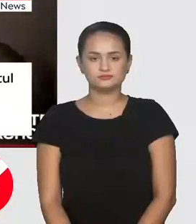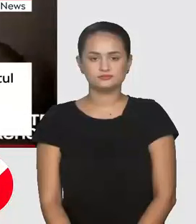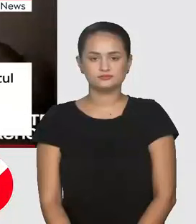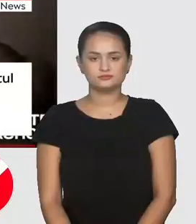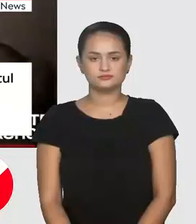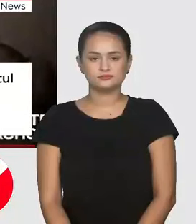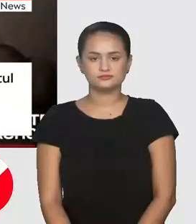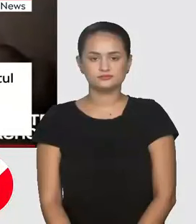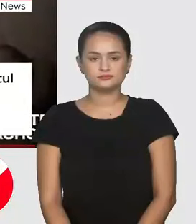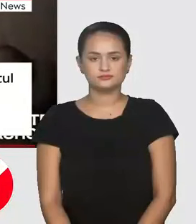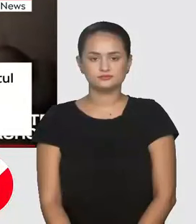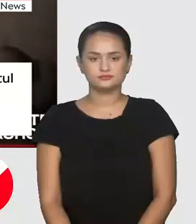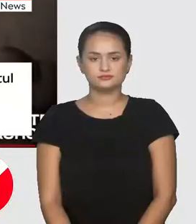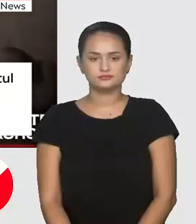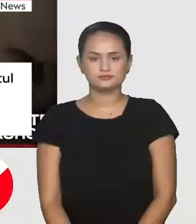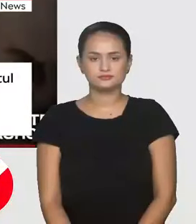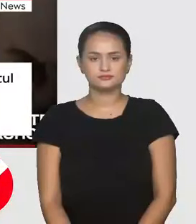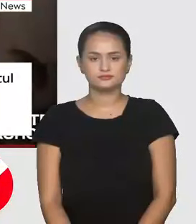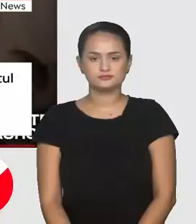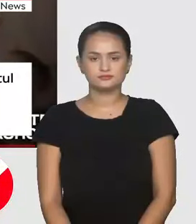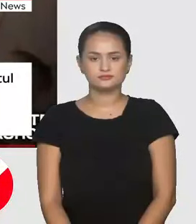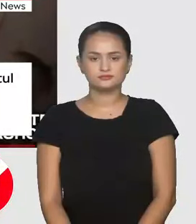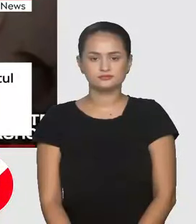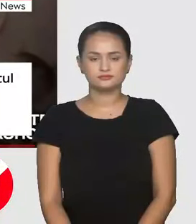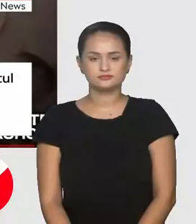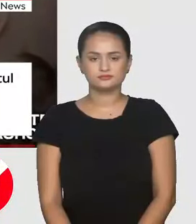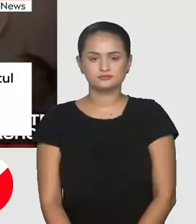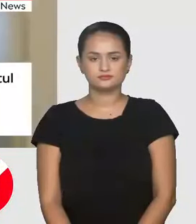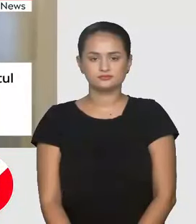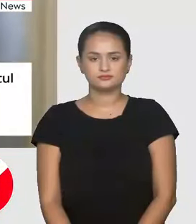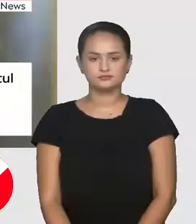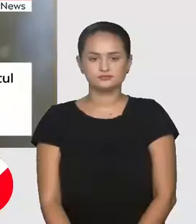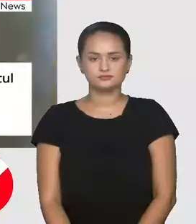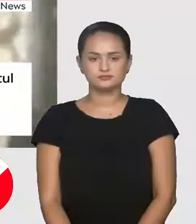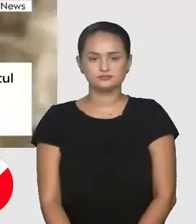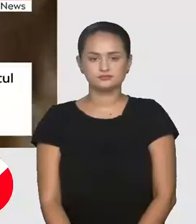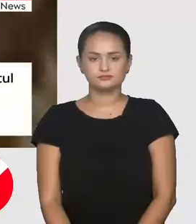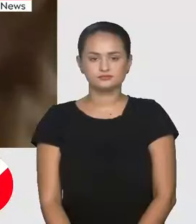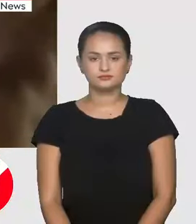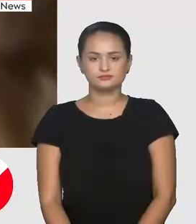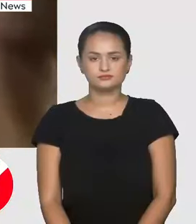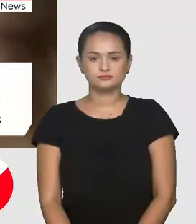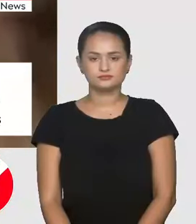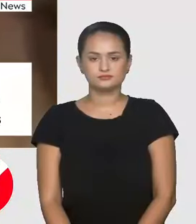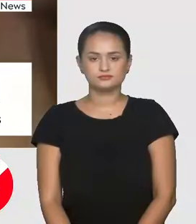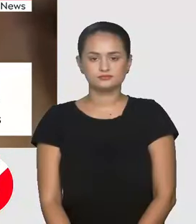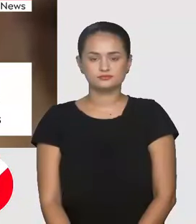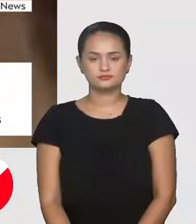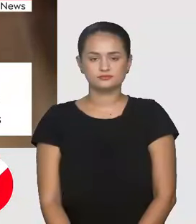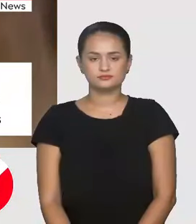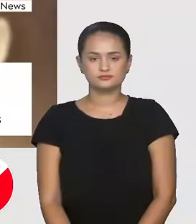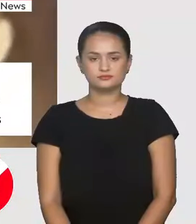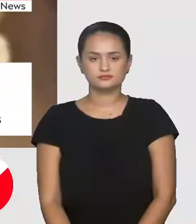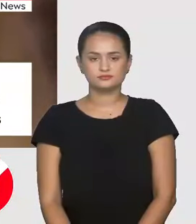le întreține cu o bicicletă de apartament. Brigitte Macron primește până la 200 de scrisori pe zi și diverse cadouri pe care,